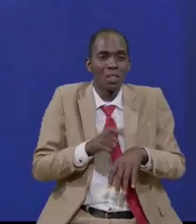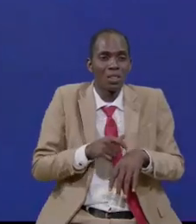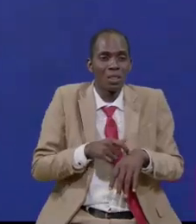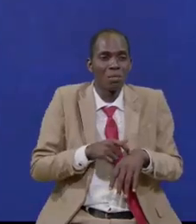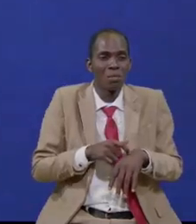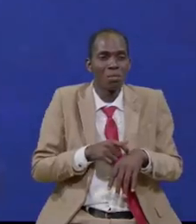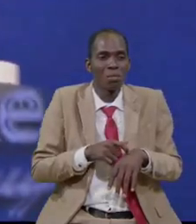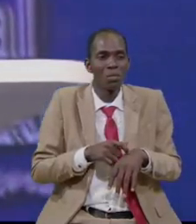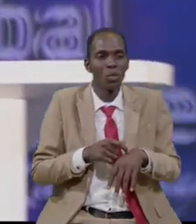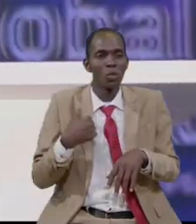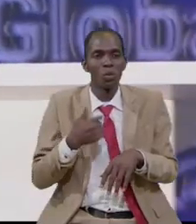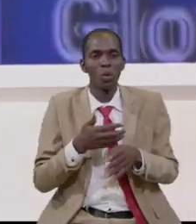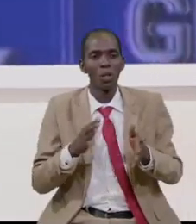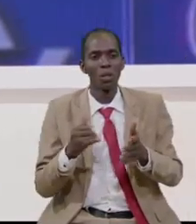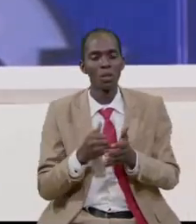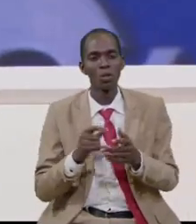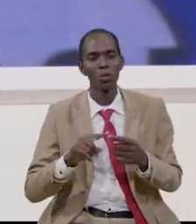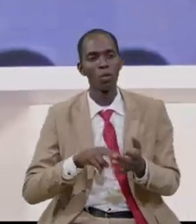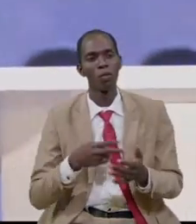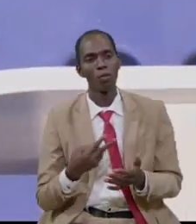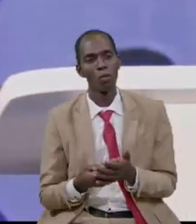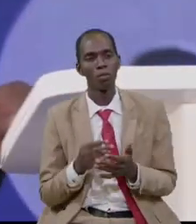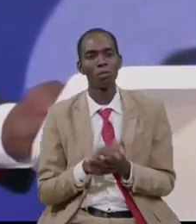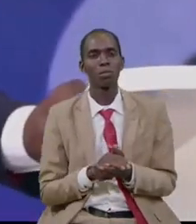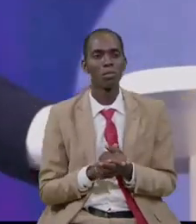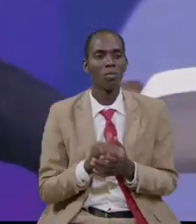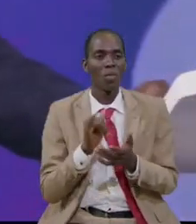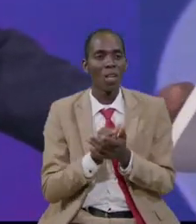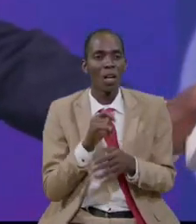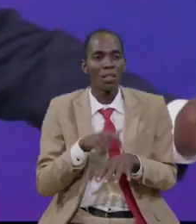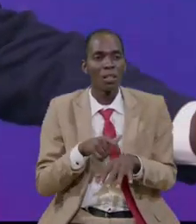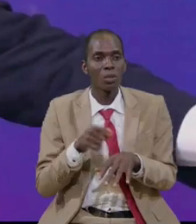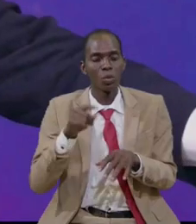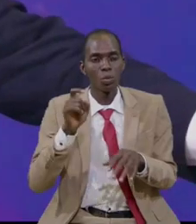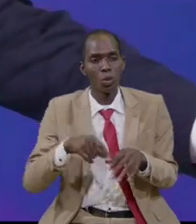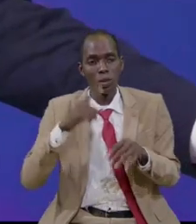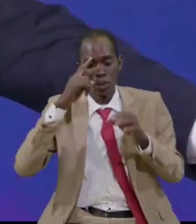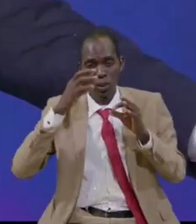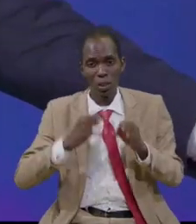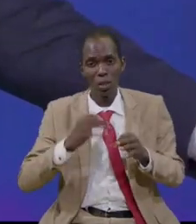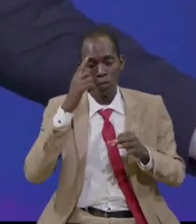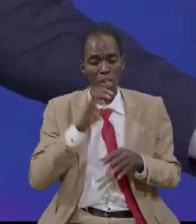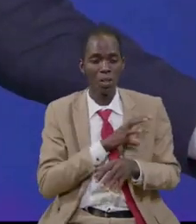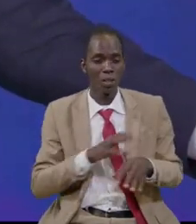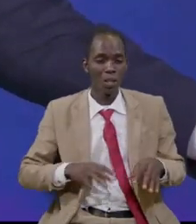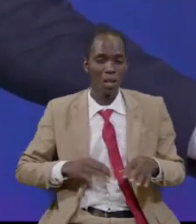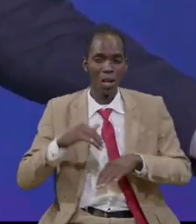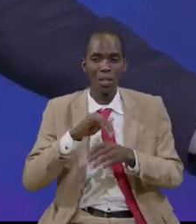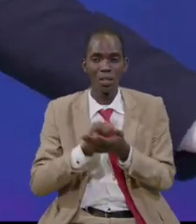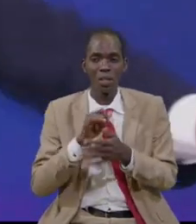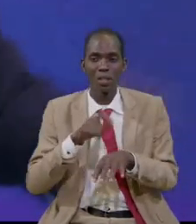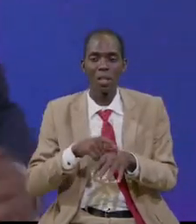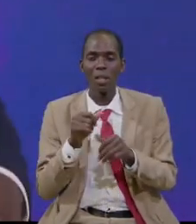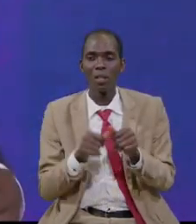laissons s'éloigner de nous au moment de la décision, pour décider pour Christ. Ce que nous avons